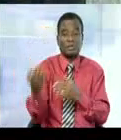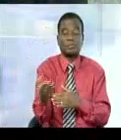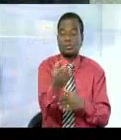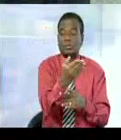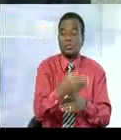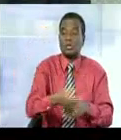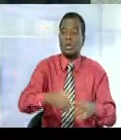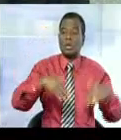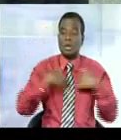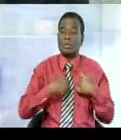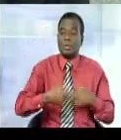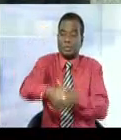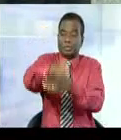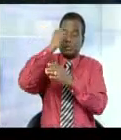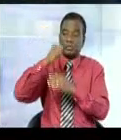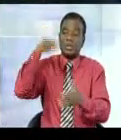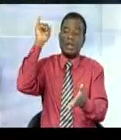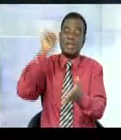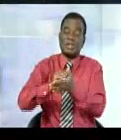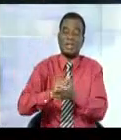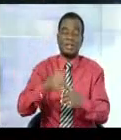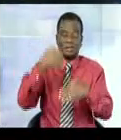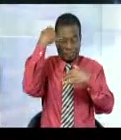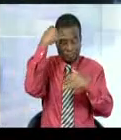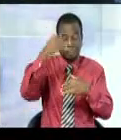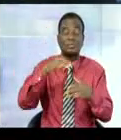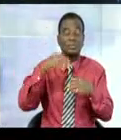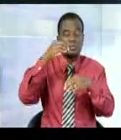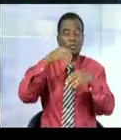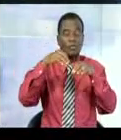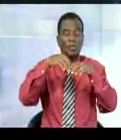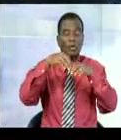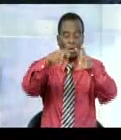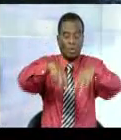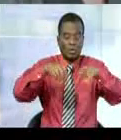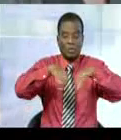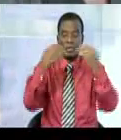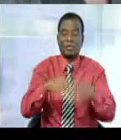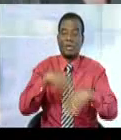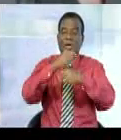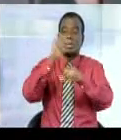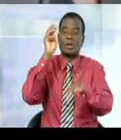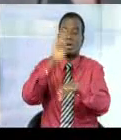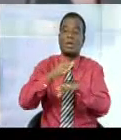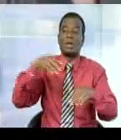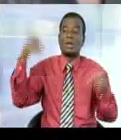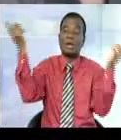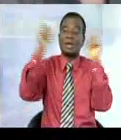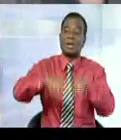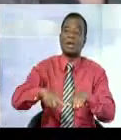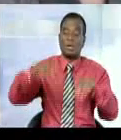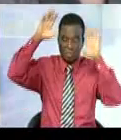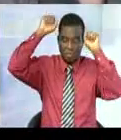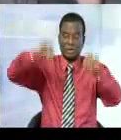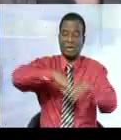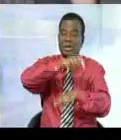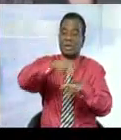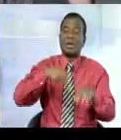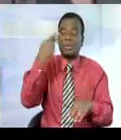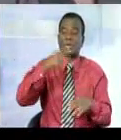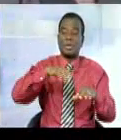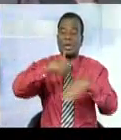animales et halieutiques, cette initiative de repositionnement de l'agriculture familiale créera des emplois. Quand le président de la République parle